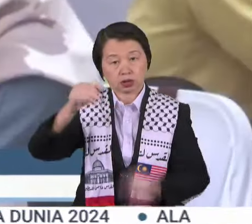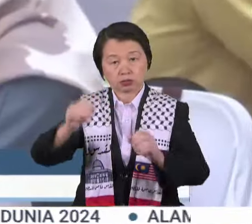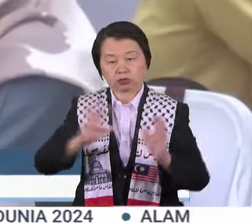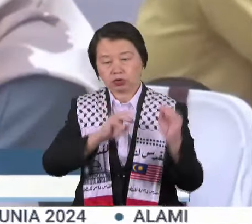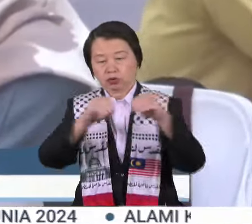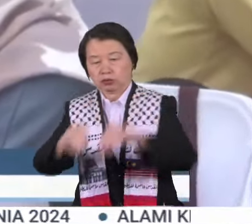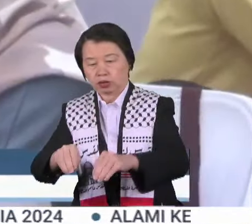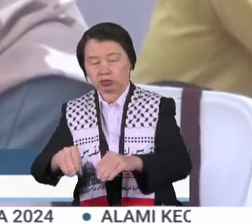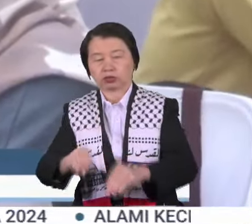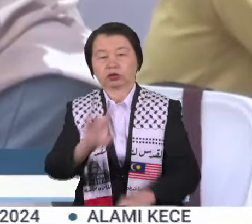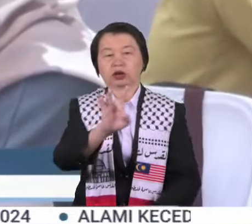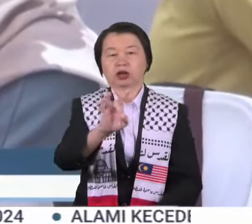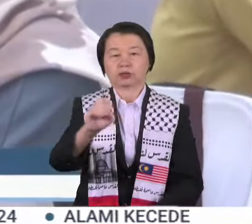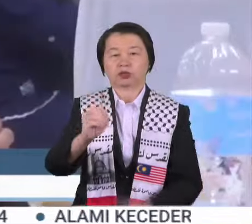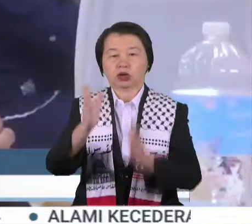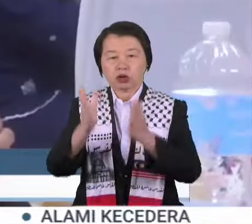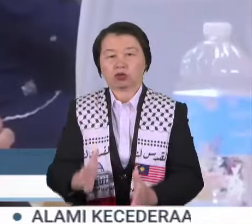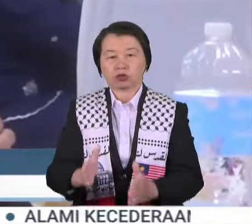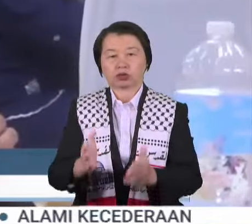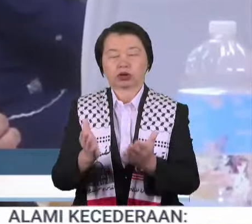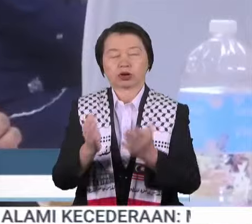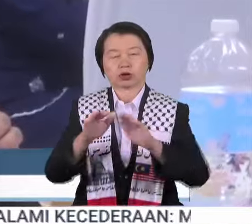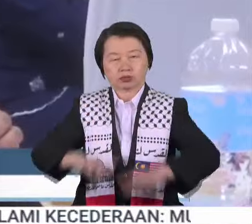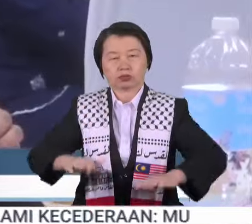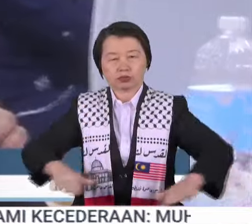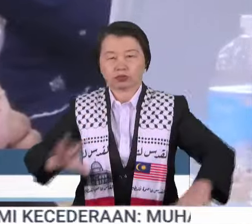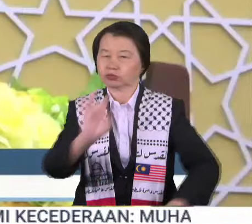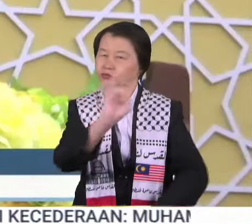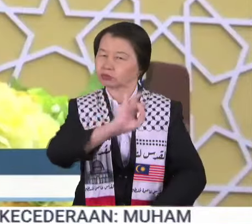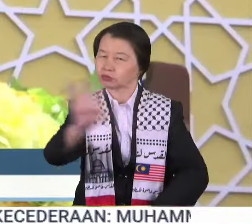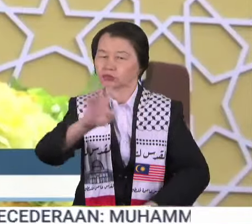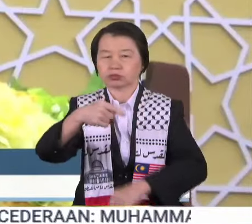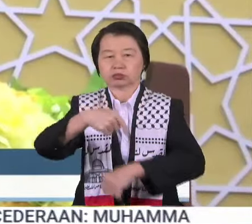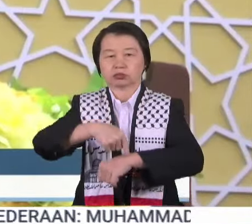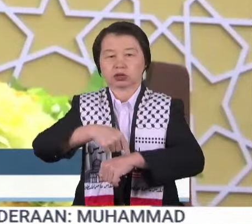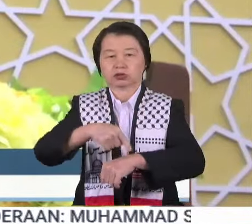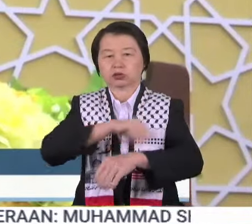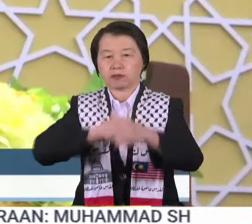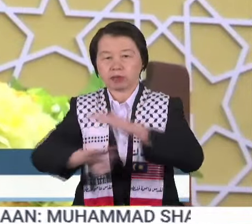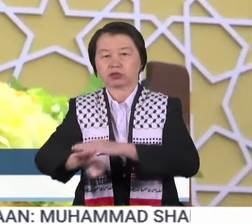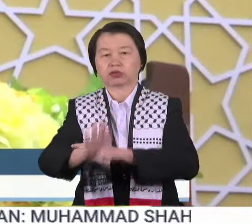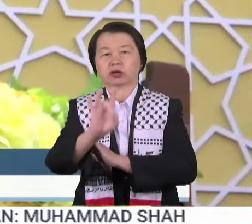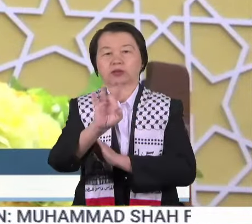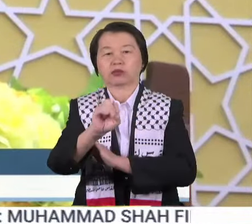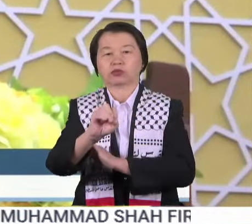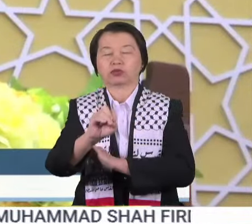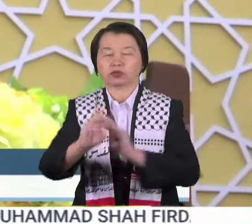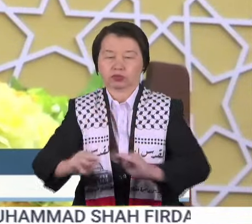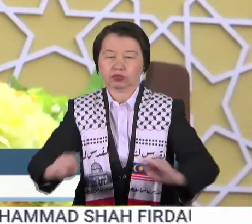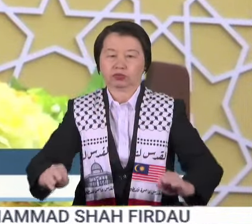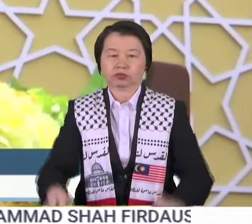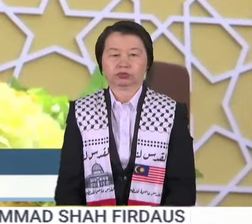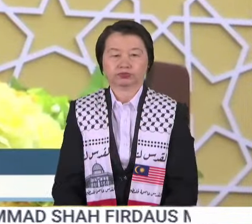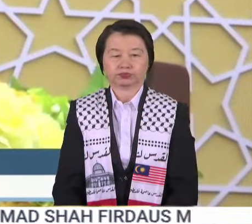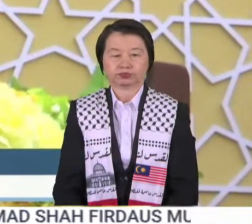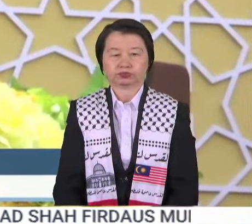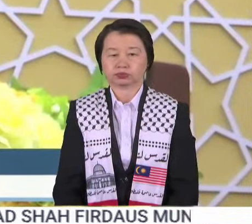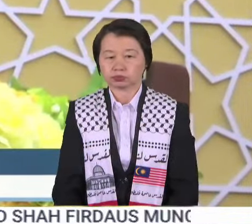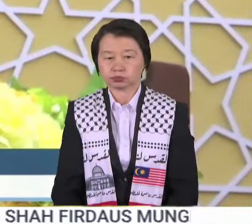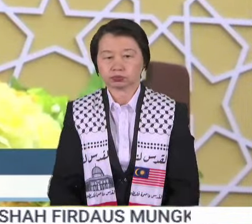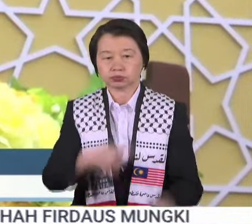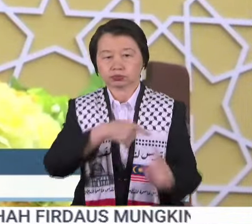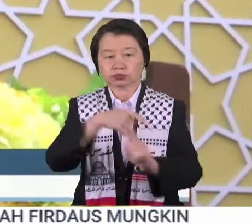dapat menampung seramai 80 orang murid pada satu-satu masa dan Mere ber kepada saya dengan